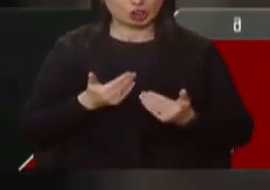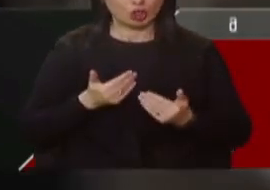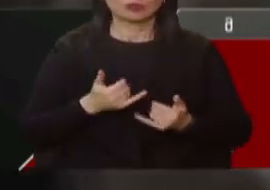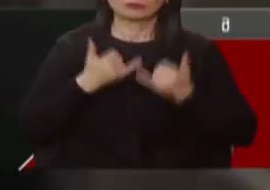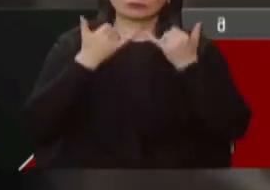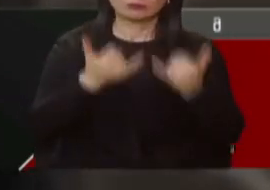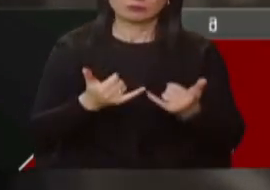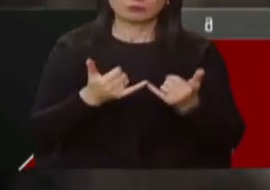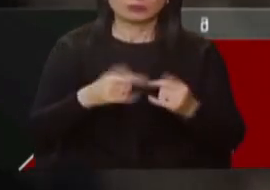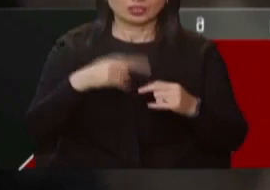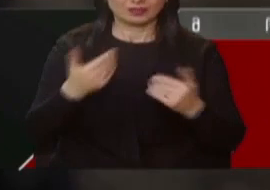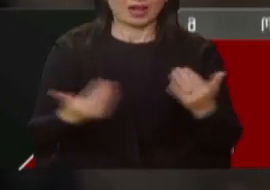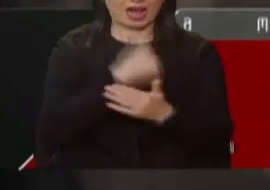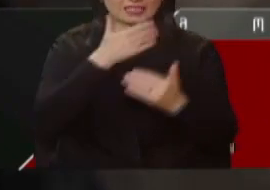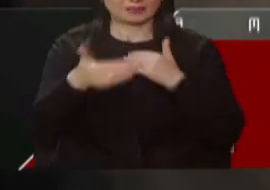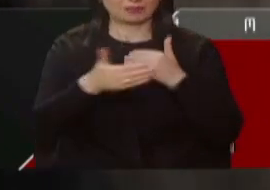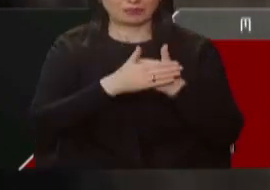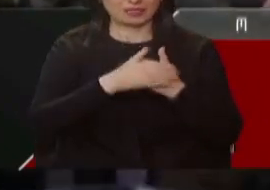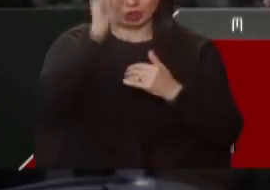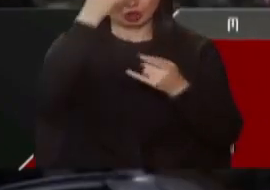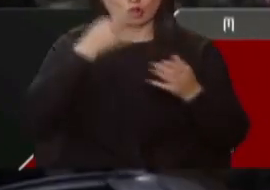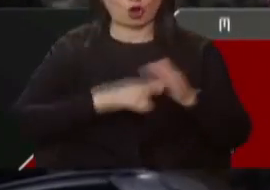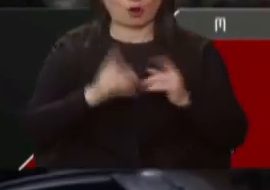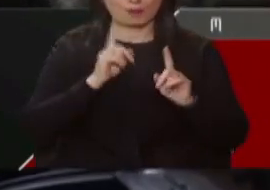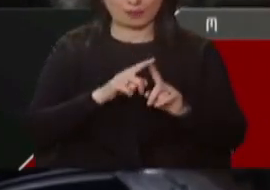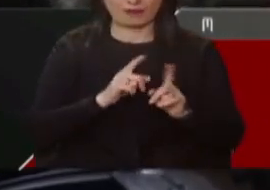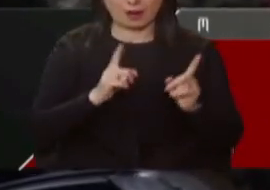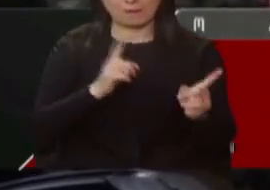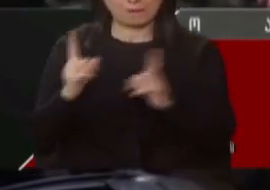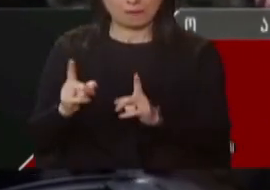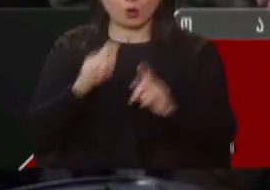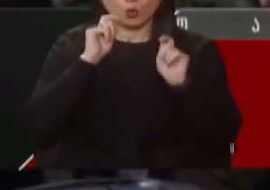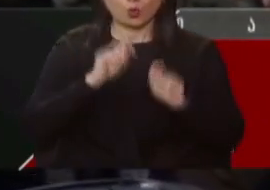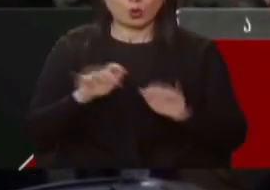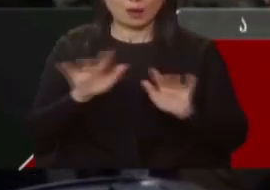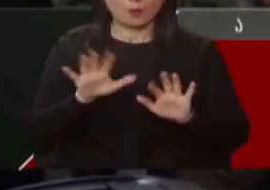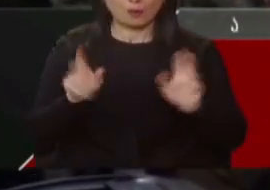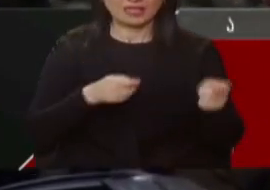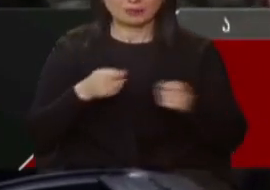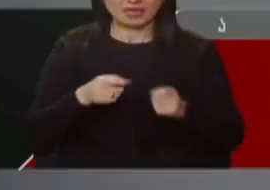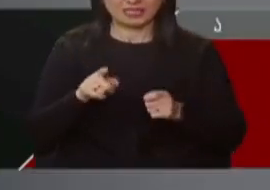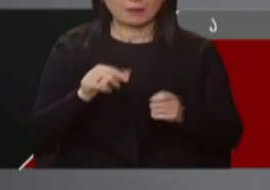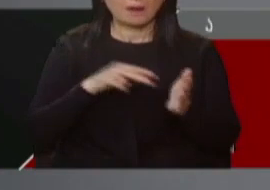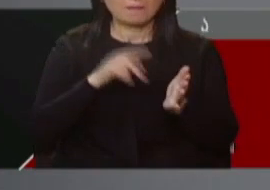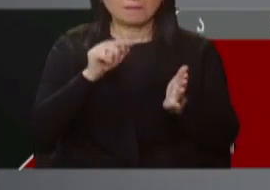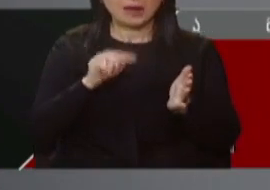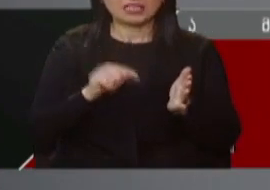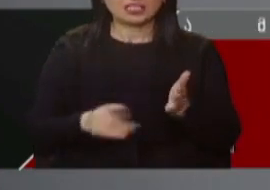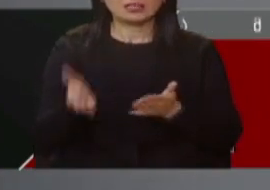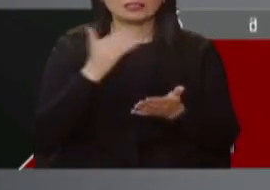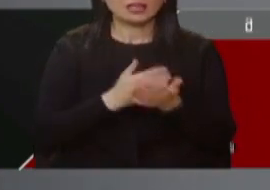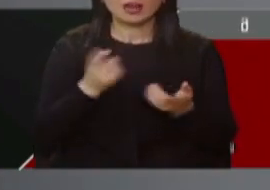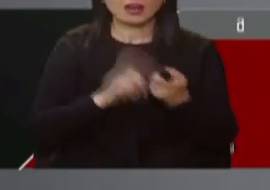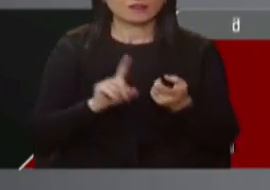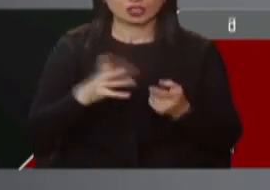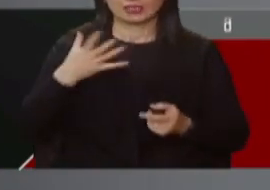humanizms da damdeg shobis dghesasauls. Mimartvis shemdeg monaqvetshi irkveva rom Ukrainis mokvedi prezidentis amfaseuloba da mize shedegobrivi